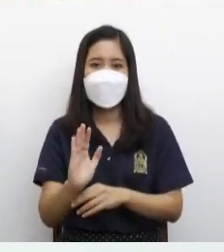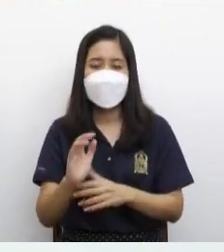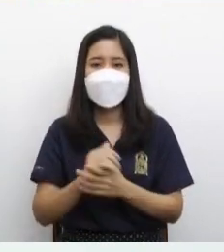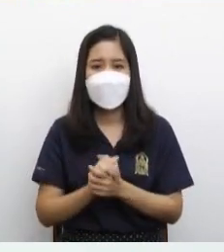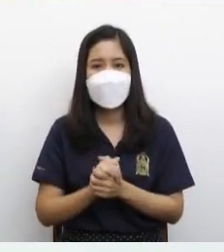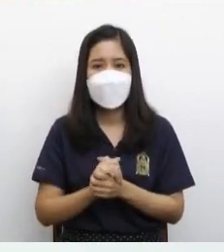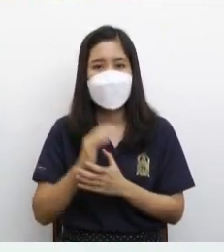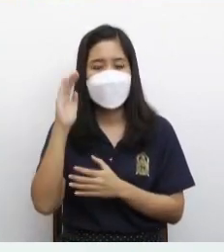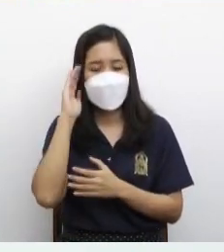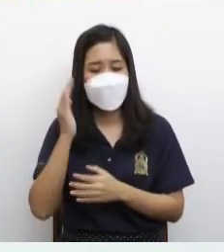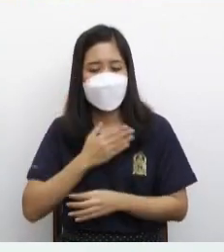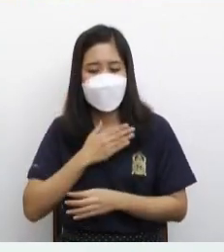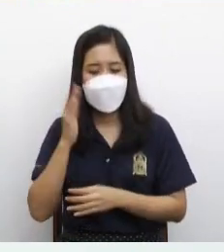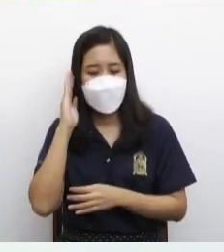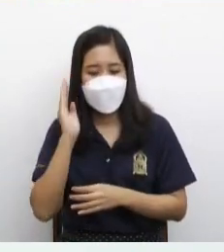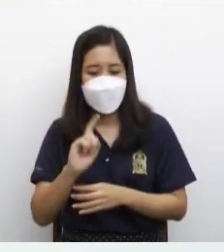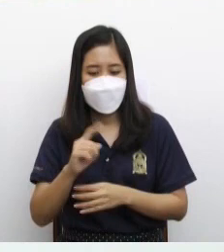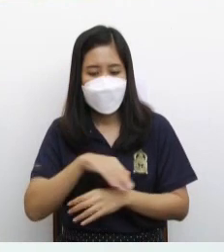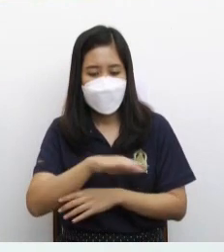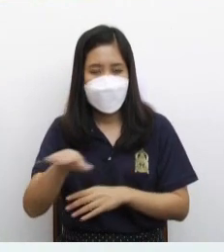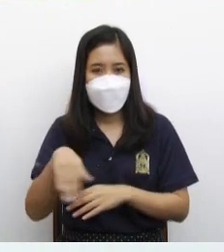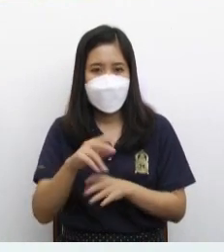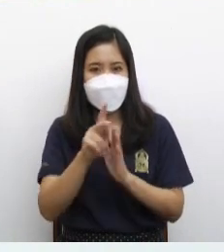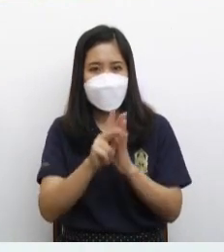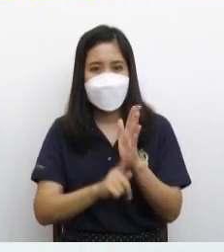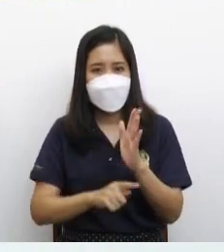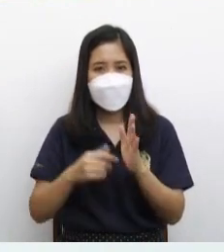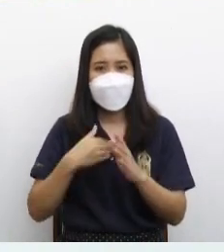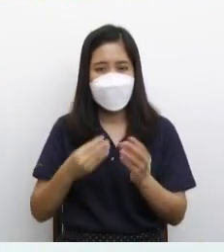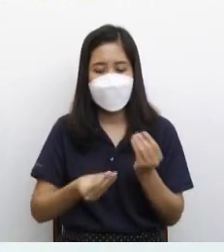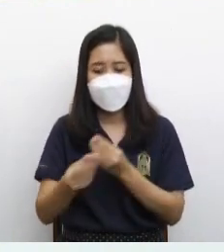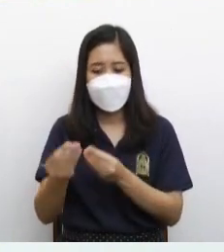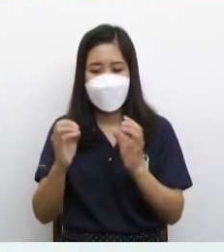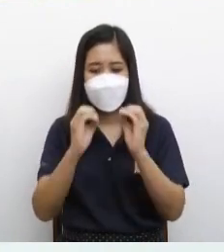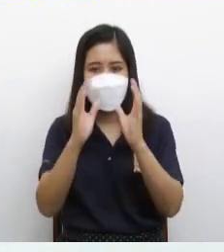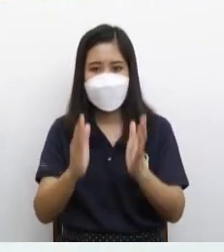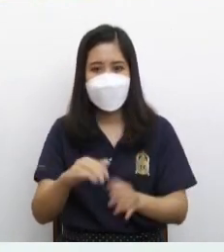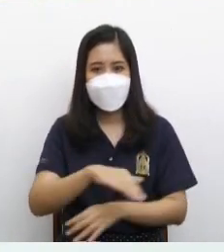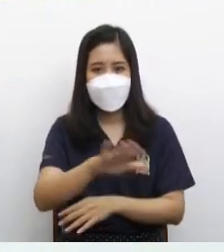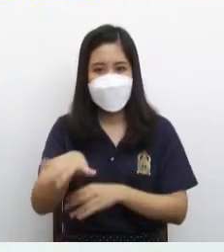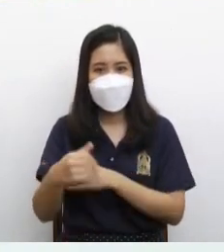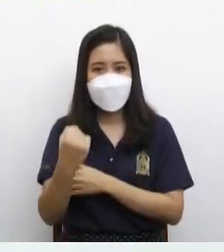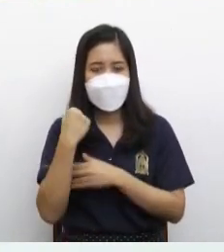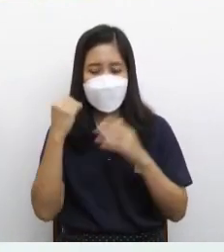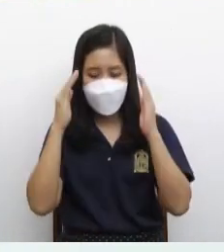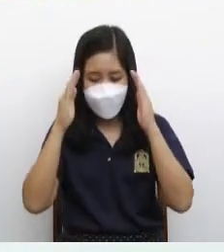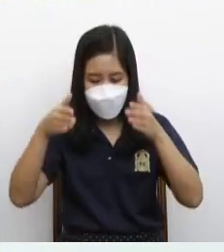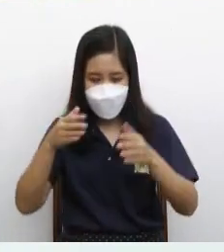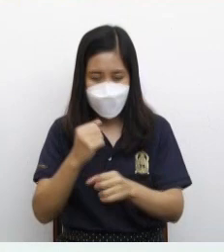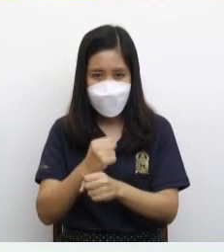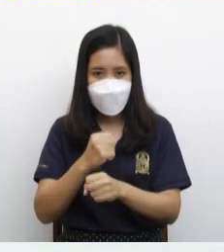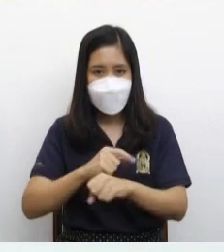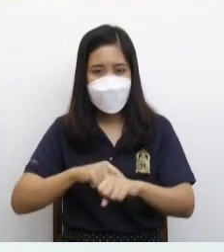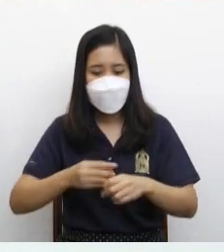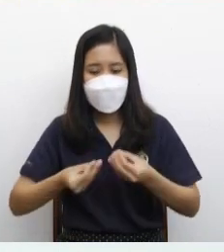ก็เชื่อมั่นเหลือเกินว่าทุกท่านนั้นมีมีจิตวิญญาณของความเป็นครูมีความมุ่งมั่นทุ่มเทอมีความ